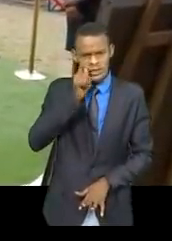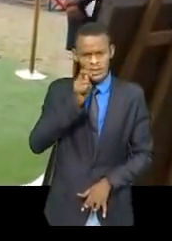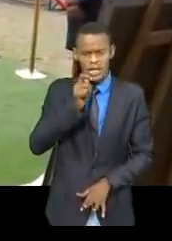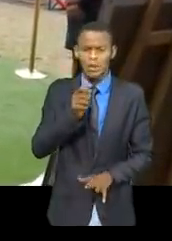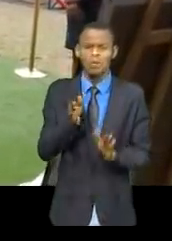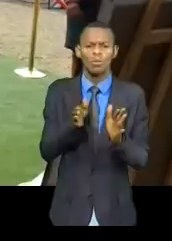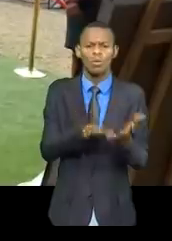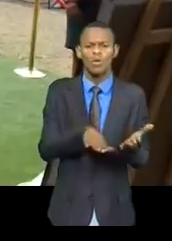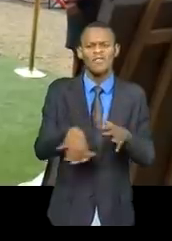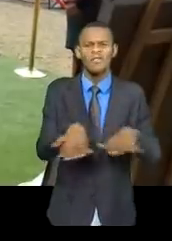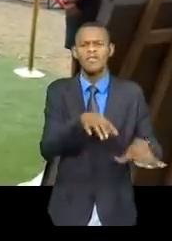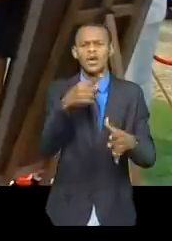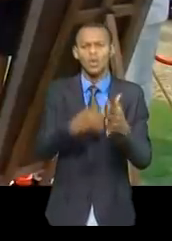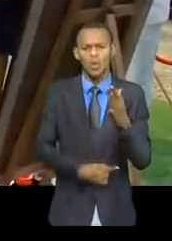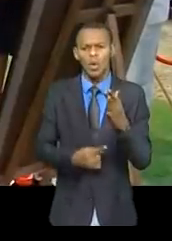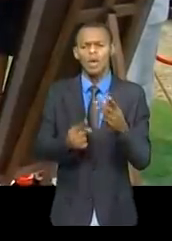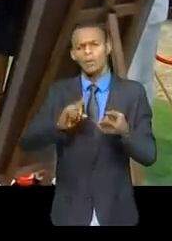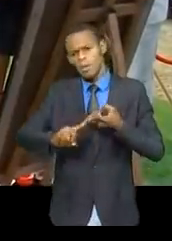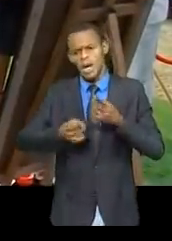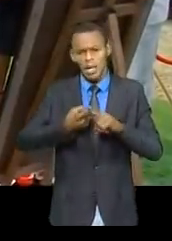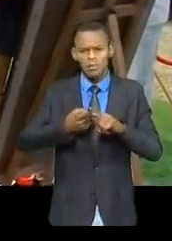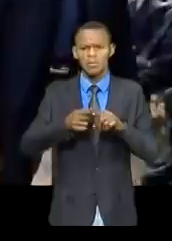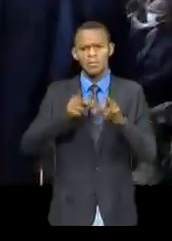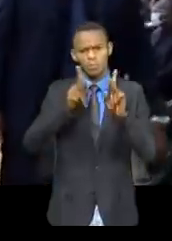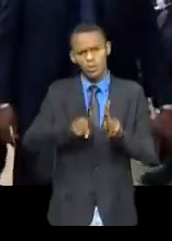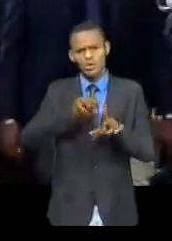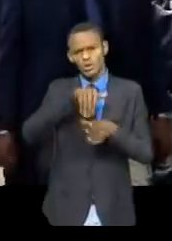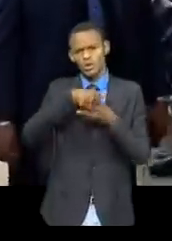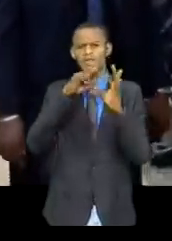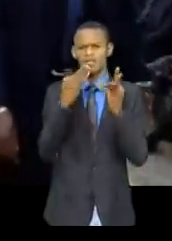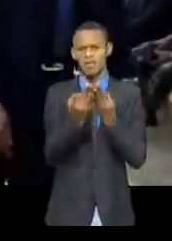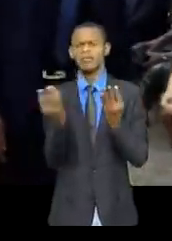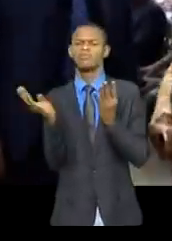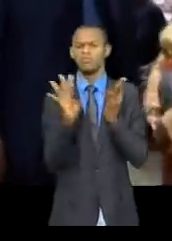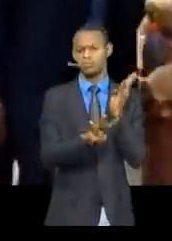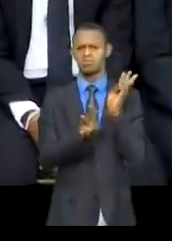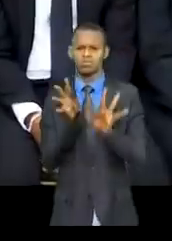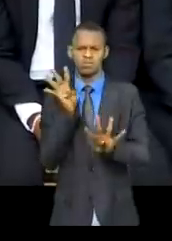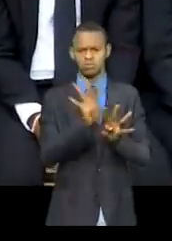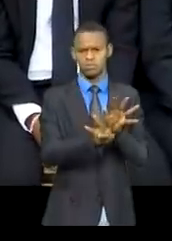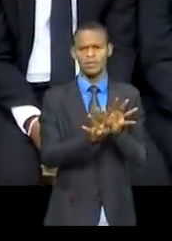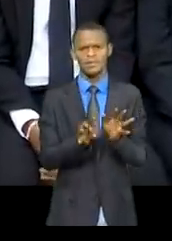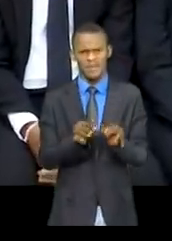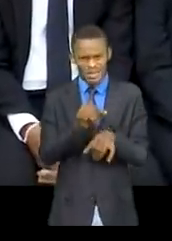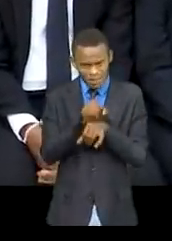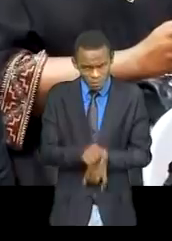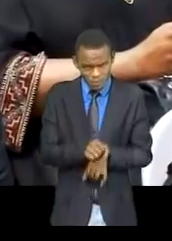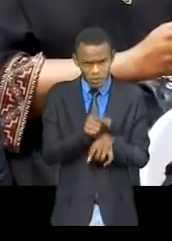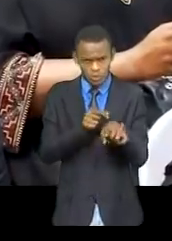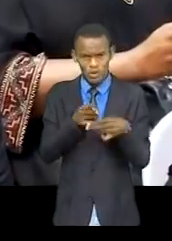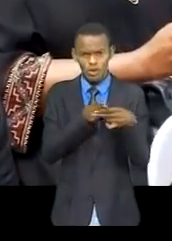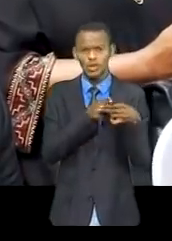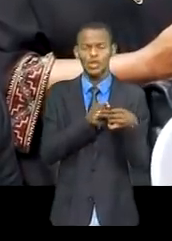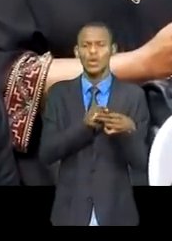militants et plusieurs anonymes sont venus dire adieu à celle que tout le monde appelait affectueusement Tantine. Conformément à sa foi